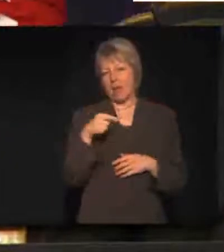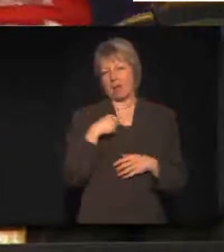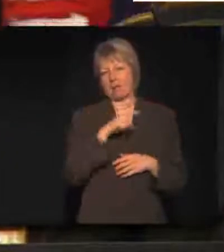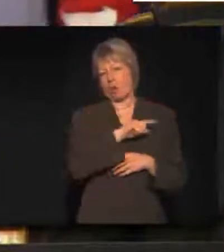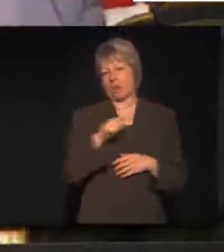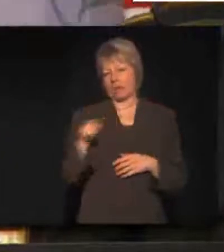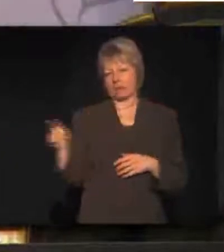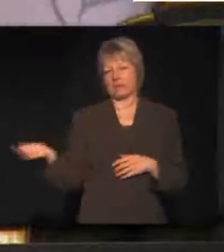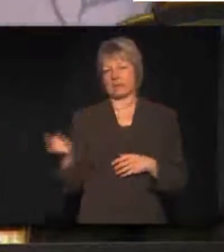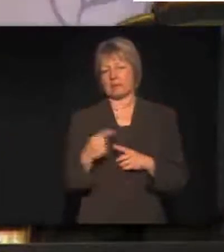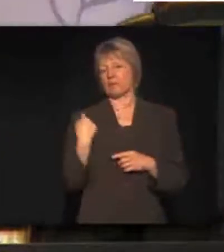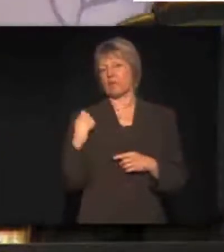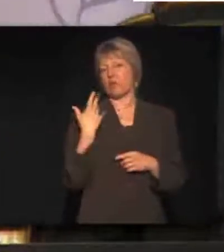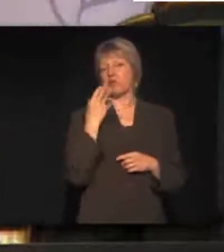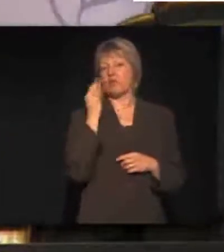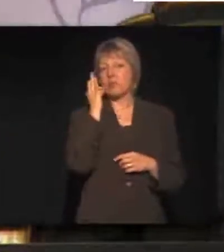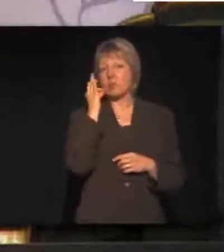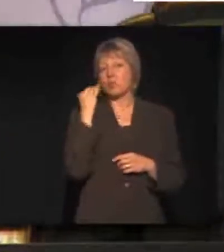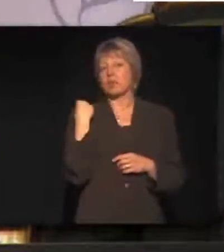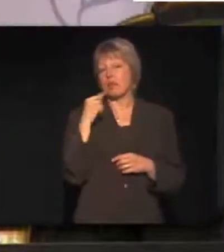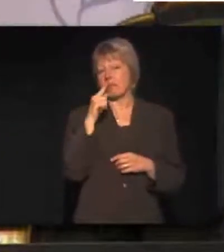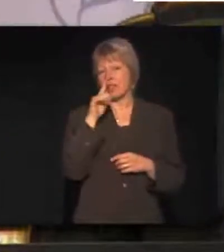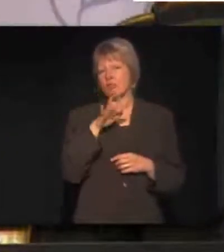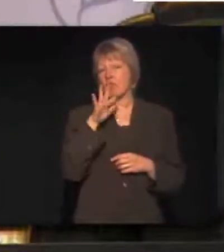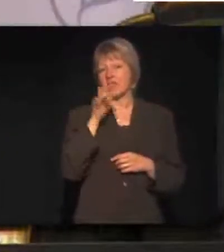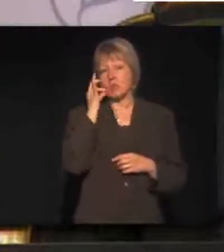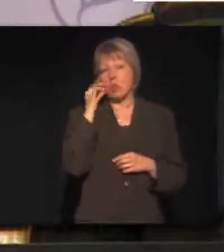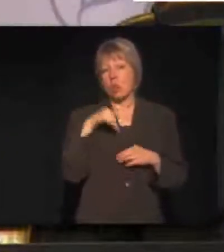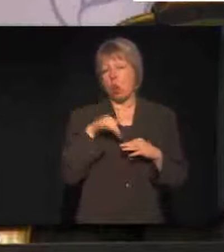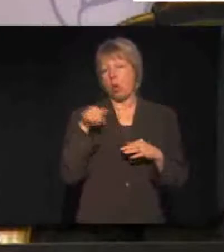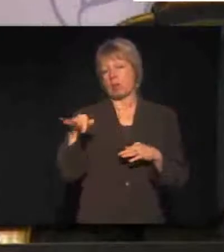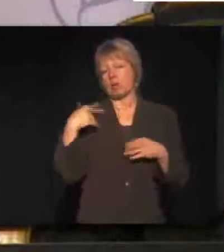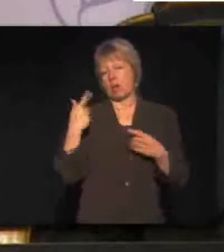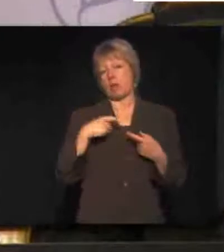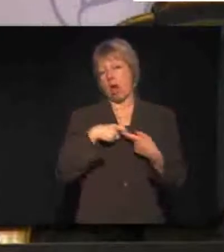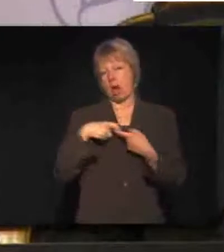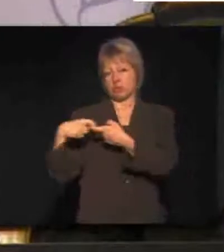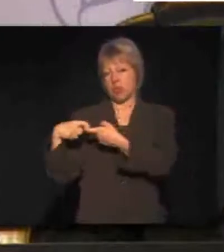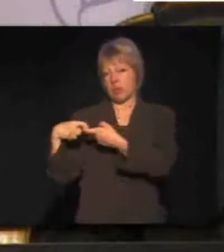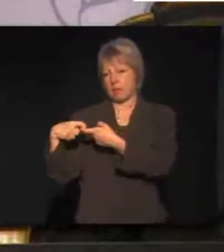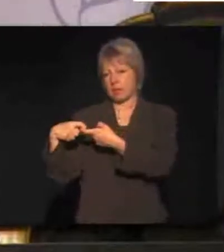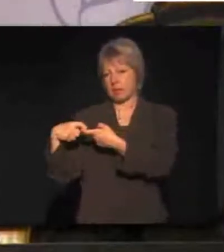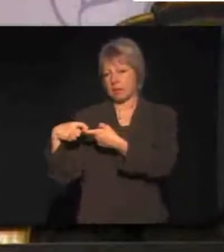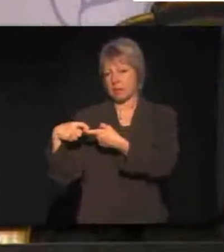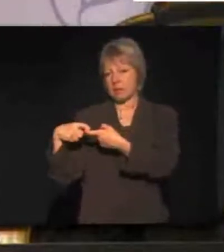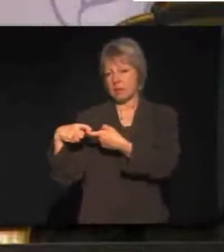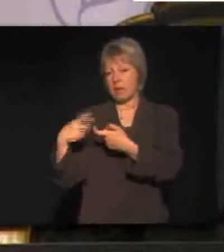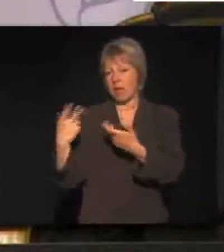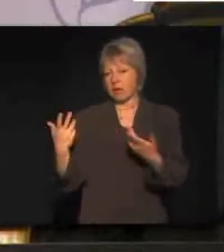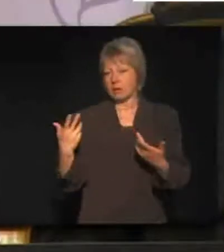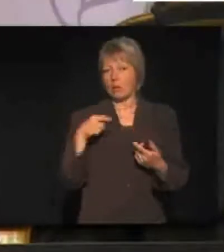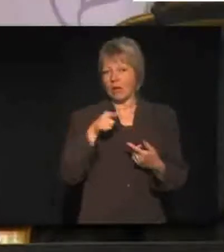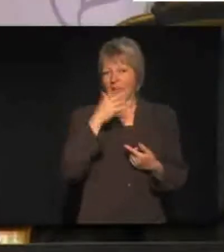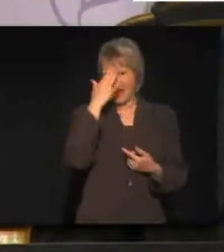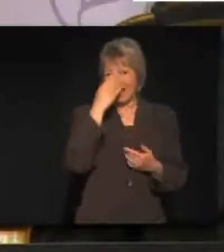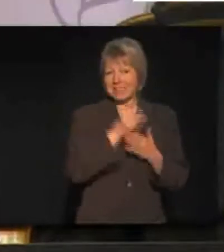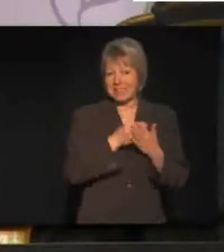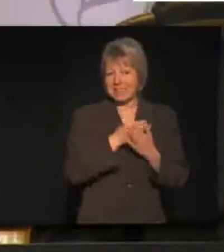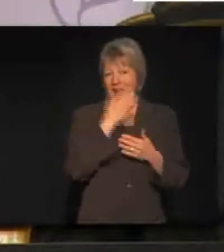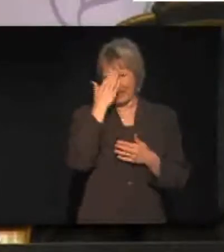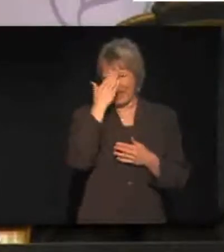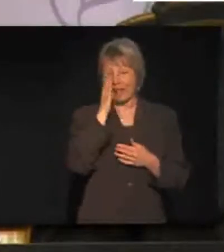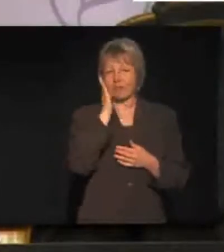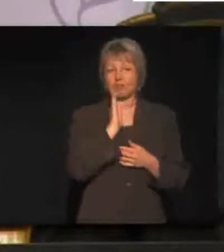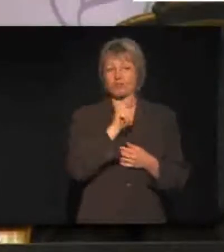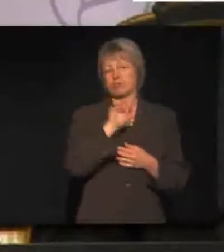mir wurde vor fünf Minuten gesagt wenn ihr in einer Viertelstunde weg sind dann werden sie abgeschleppt also wenn ihr dieses Kennzeichen kennt hört seht